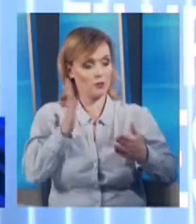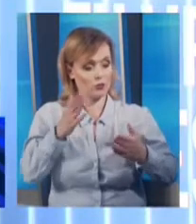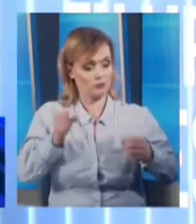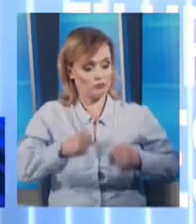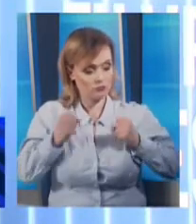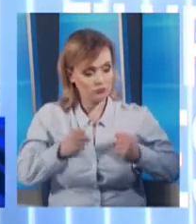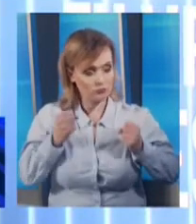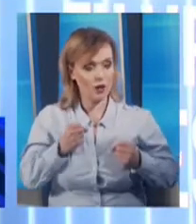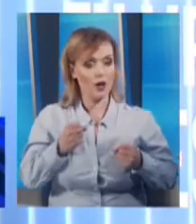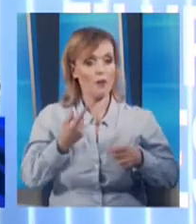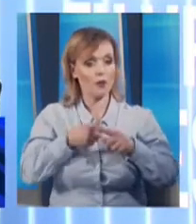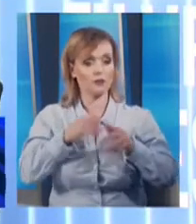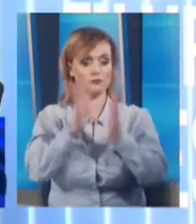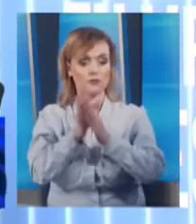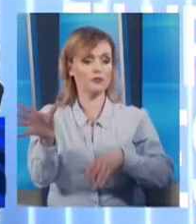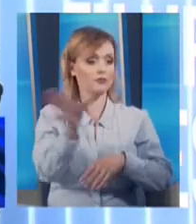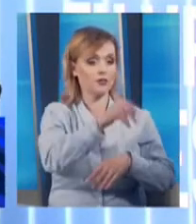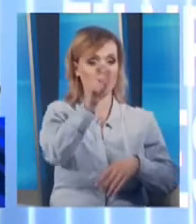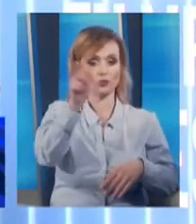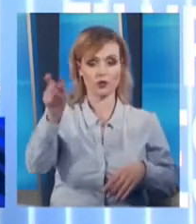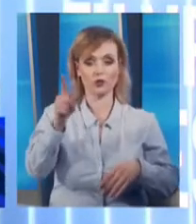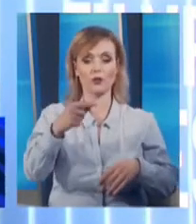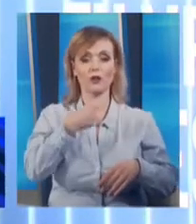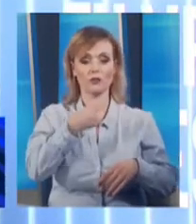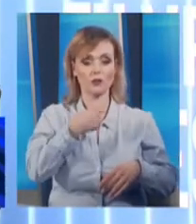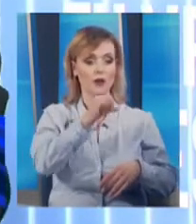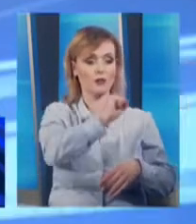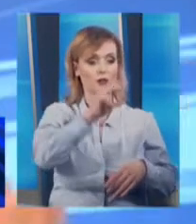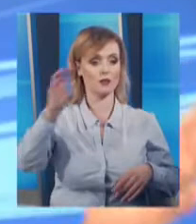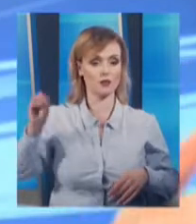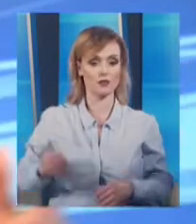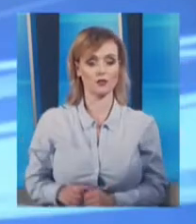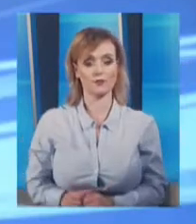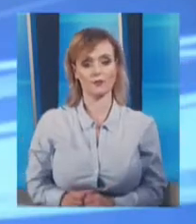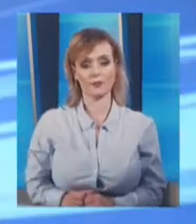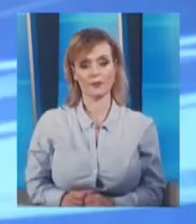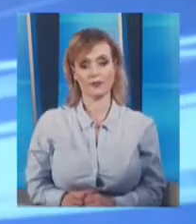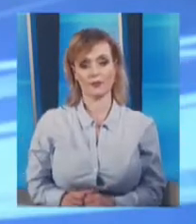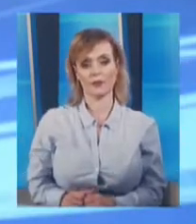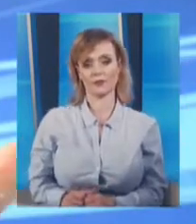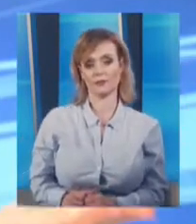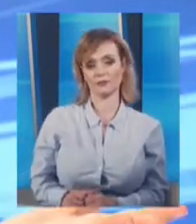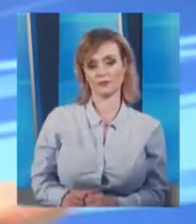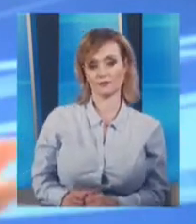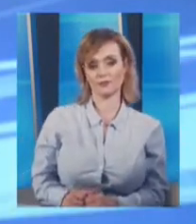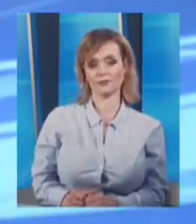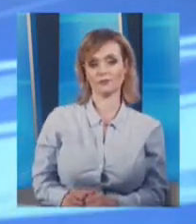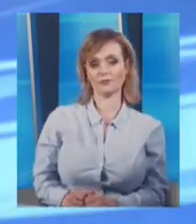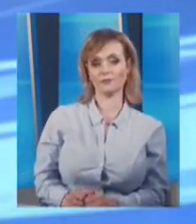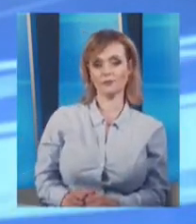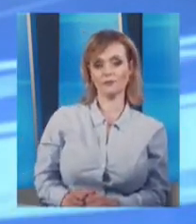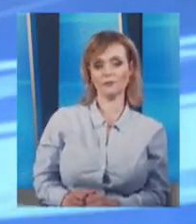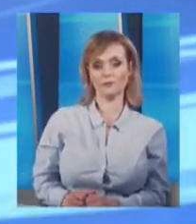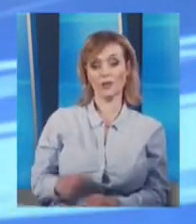îndemna toți cetățenii Republicii Moldova să voteze Andrei Năstase în calitate de președinte. Da, vă rog să adresați doamnei Maia Sandu